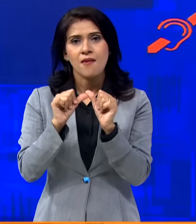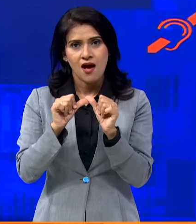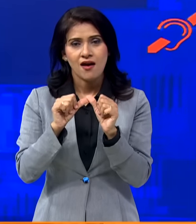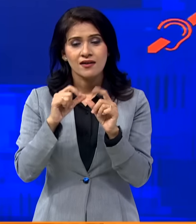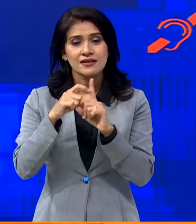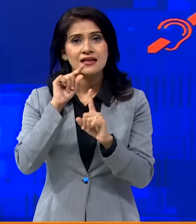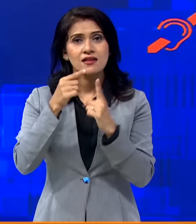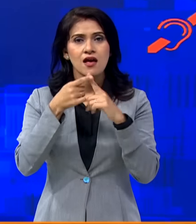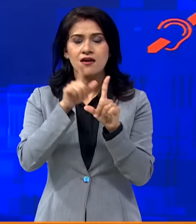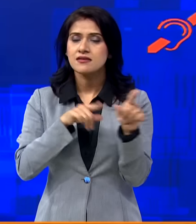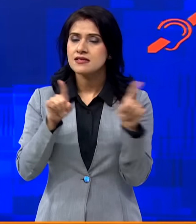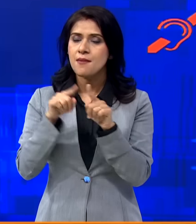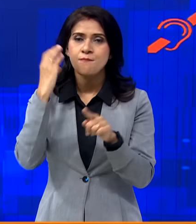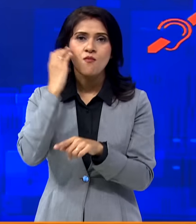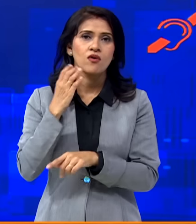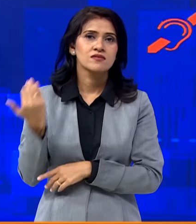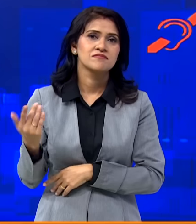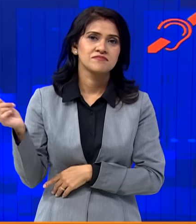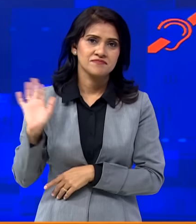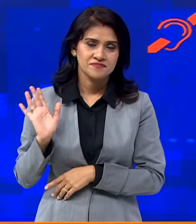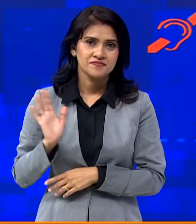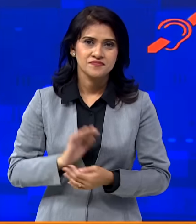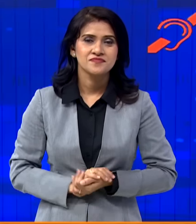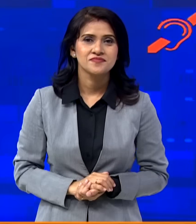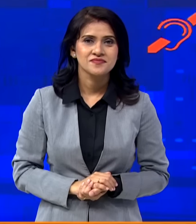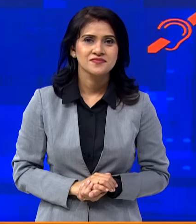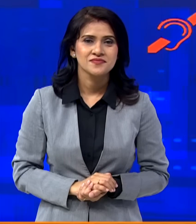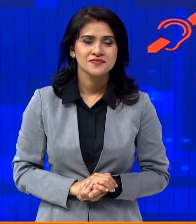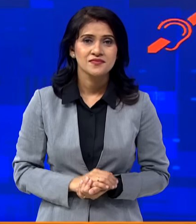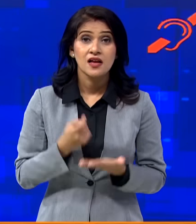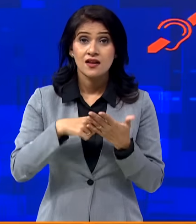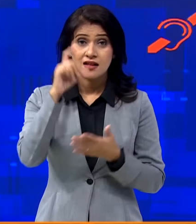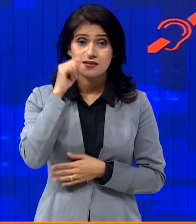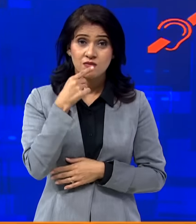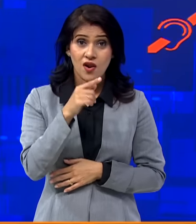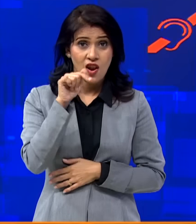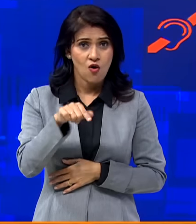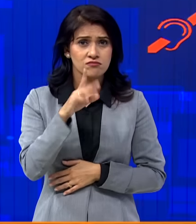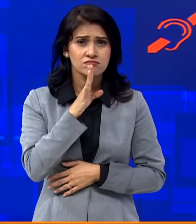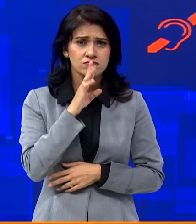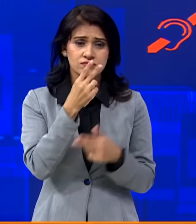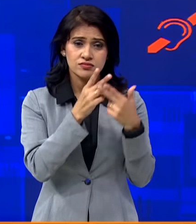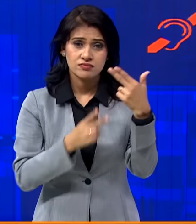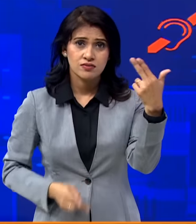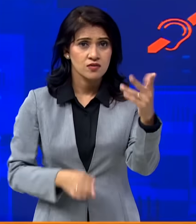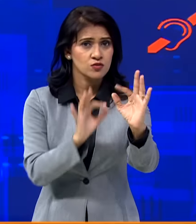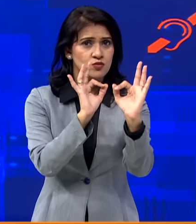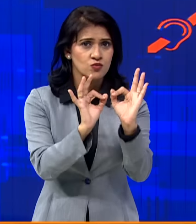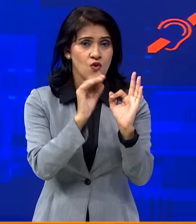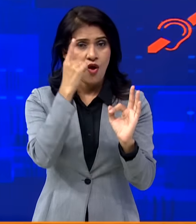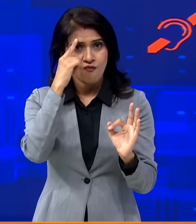सकती आचार आज तो आप अच्छी अच्छी बातें कह रहे हैं लेकिन 2015